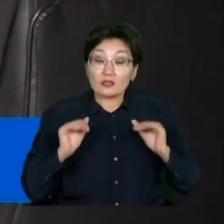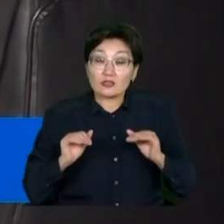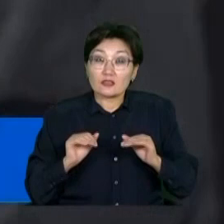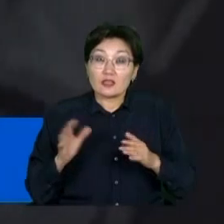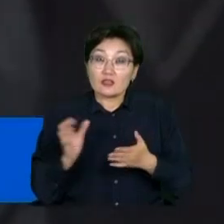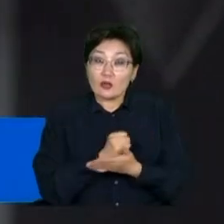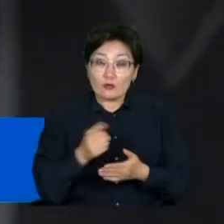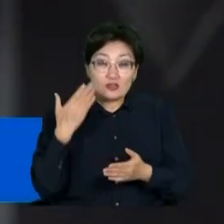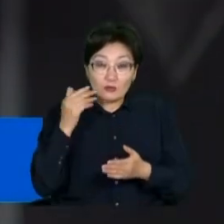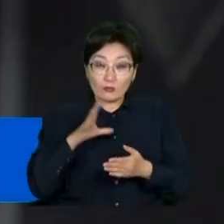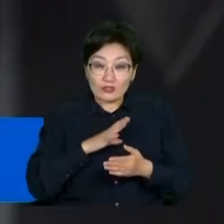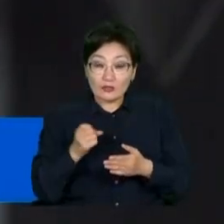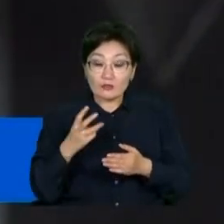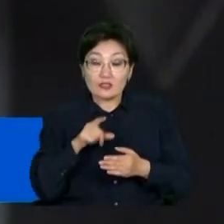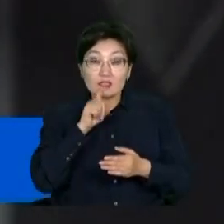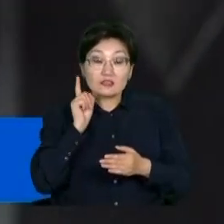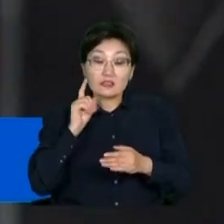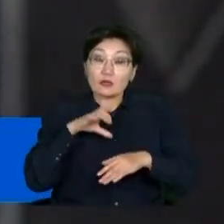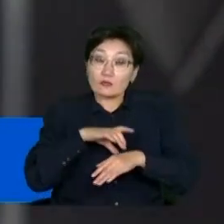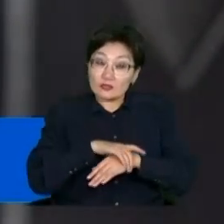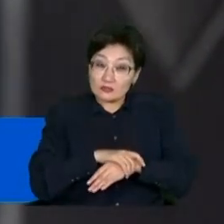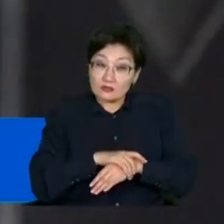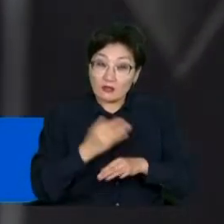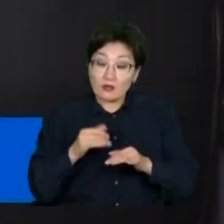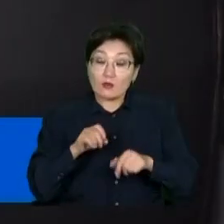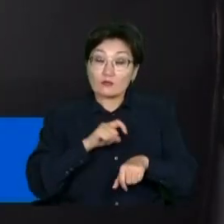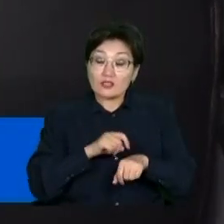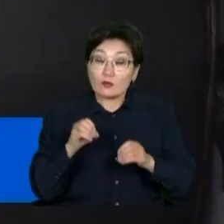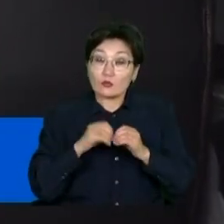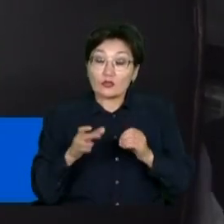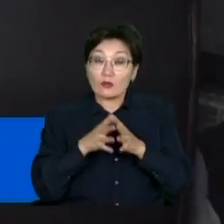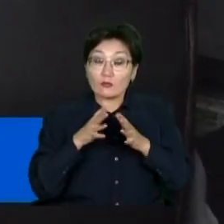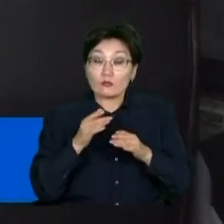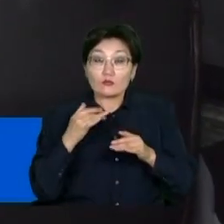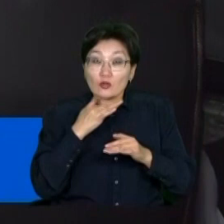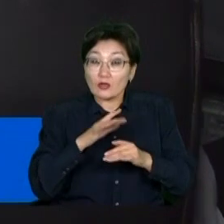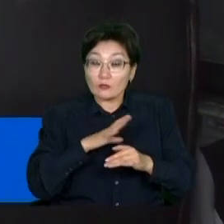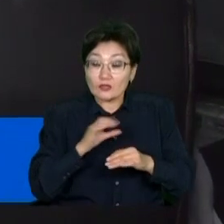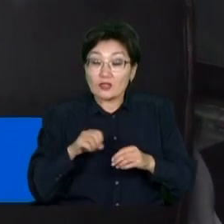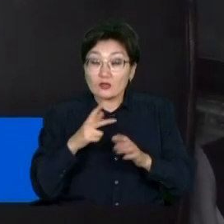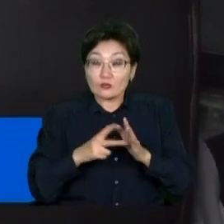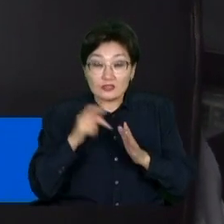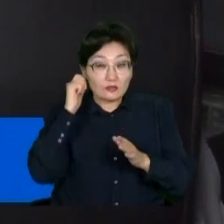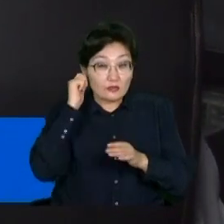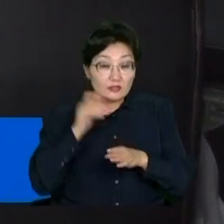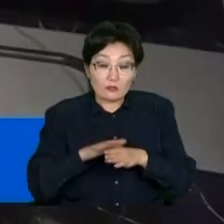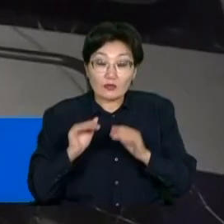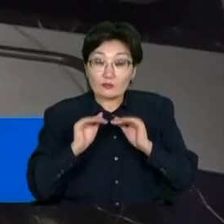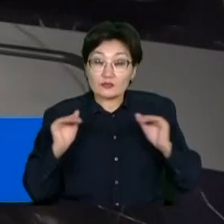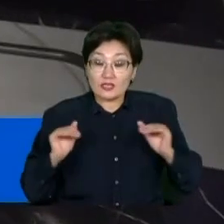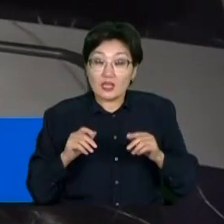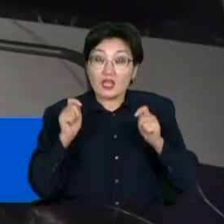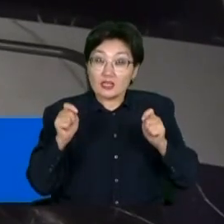Бір топ баланың арасынан бірнеше жасөспірім анықталды. Ол кезде сағат 10-нан асып та кеткен, ал бұл уақытта 18-ге келмеген бала кафе, клуб